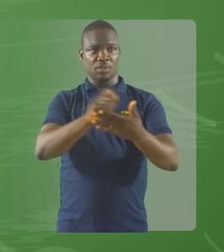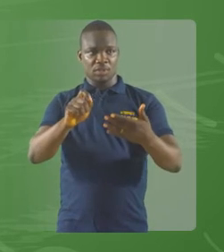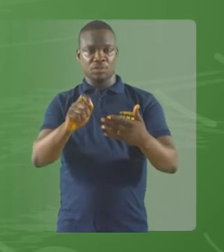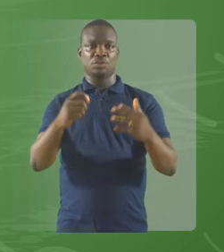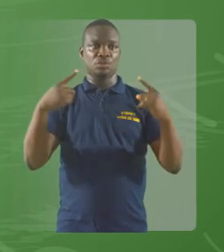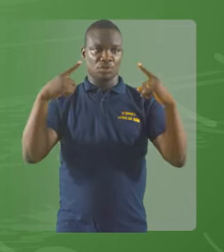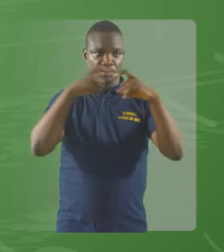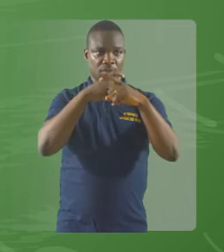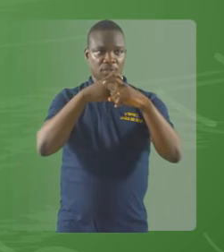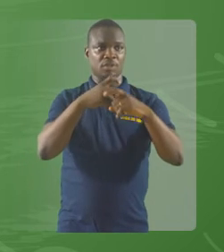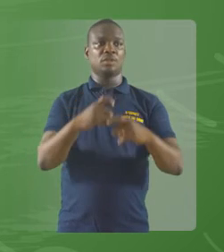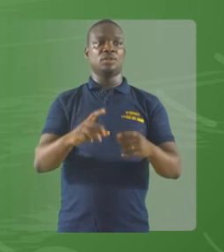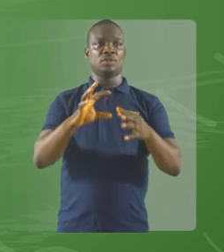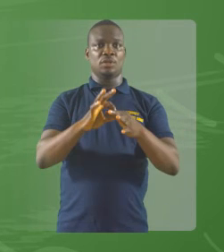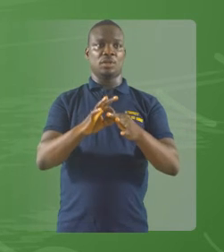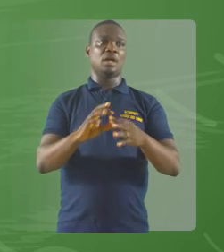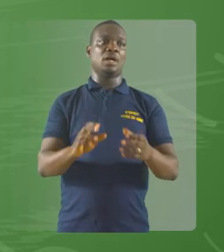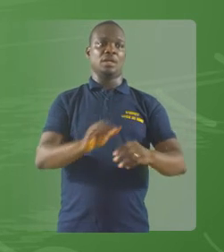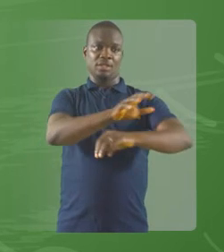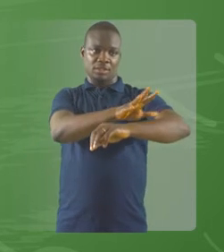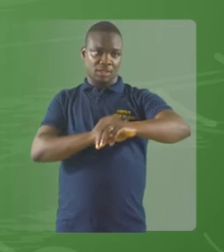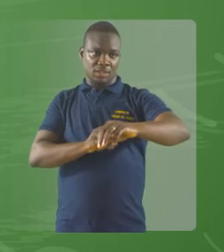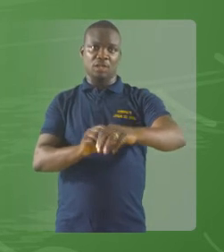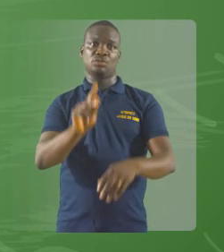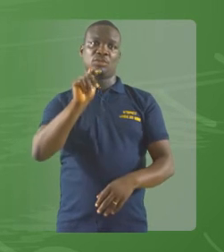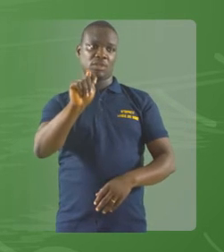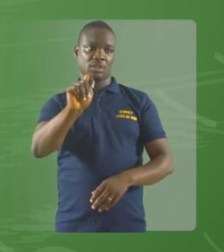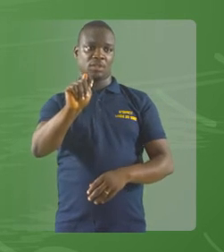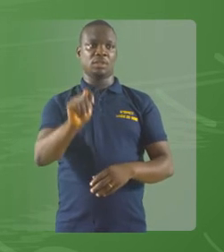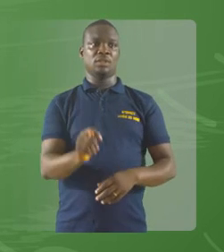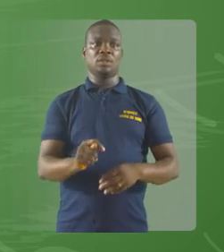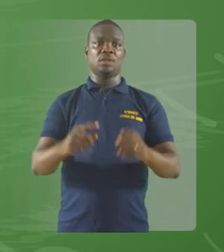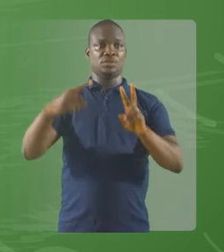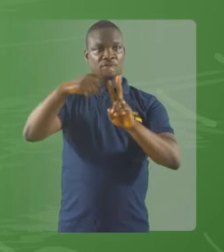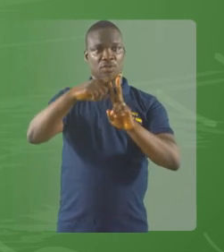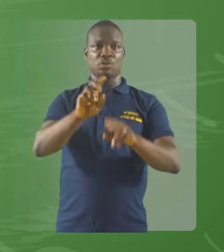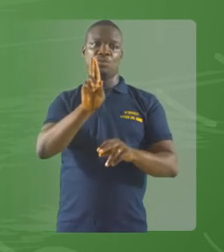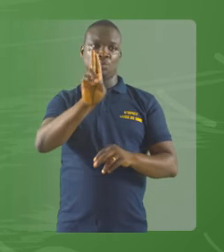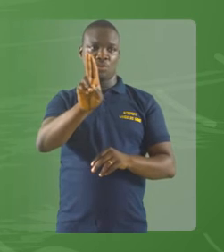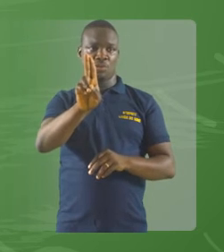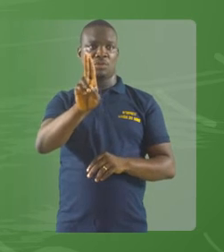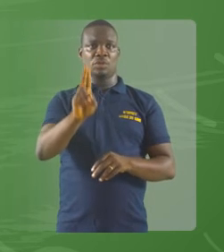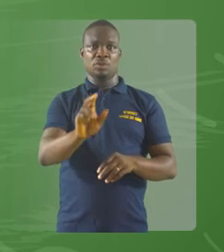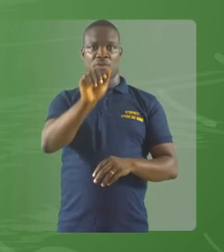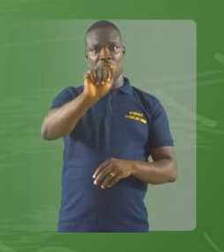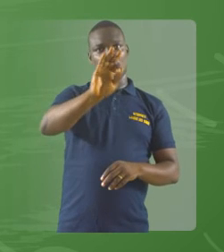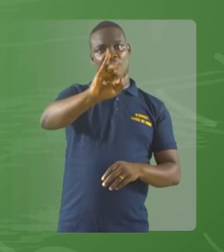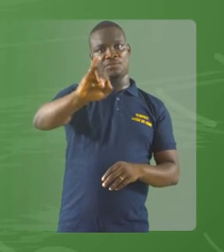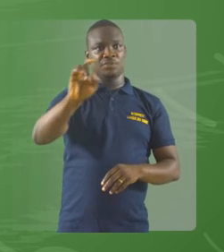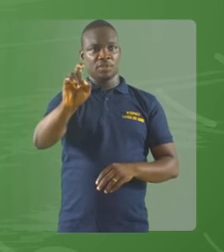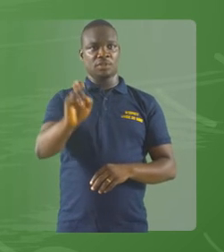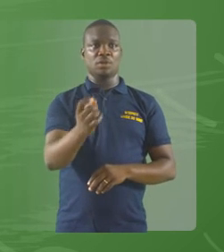Détermine l'écriture complexe de la translation T de vecteur U d'affixe